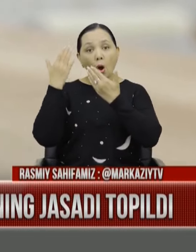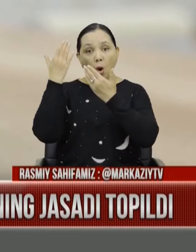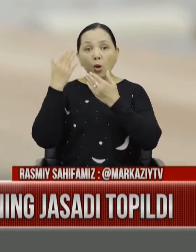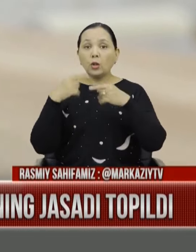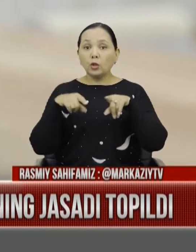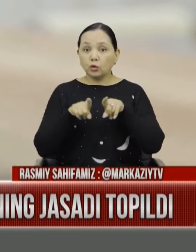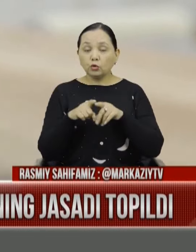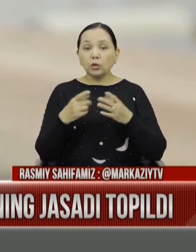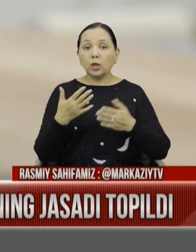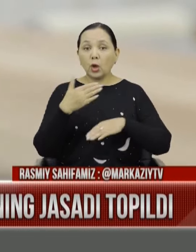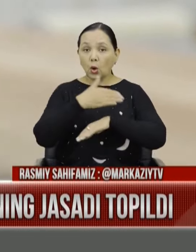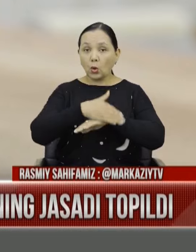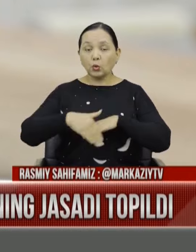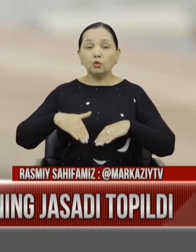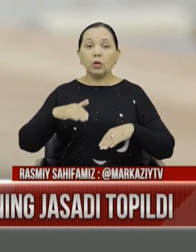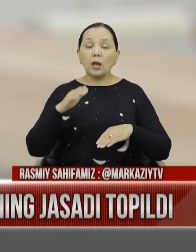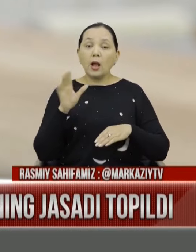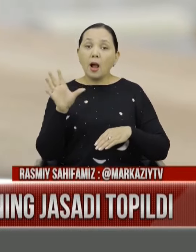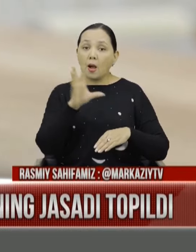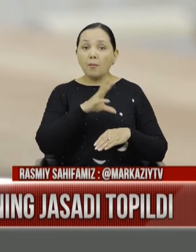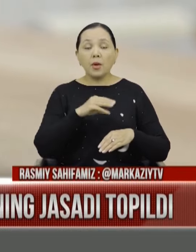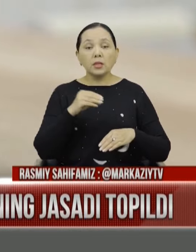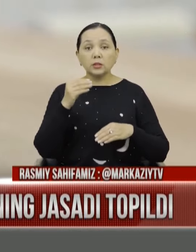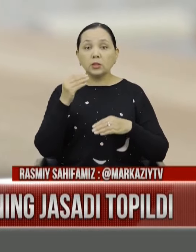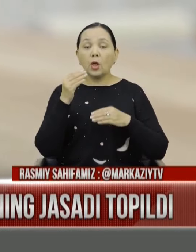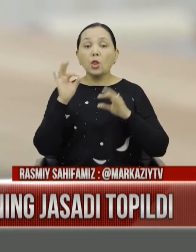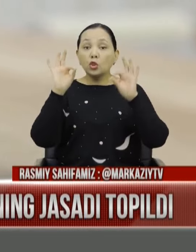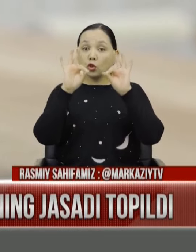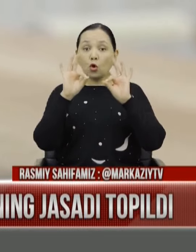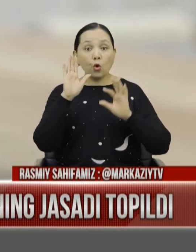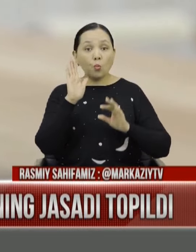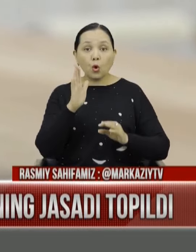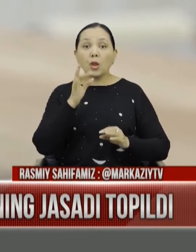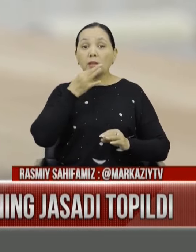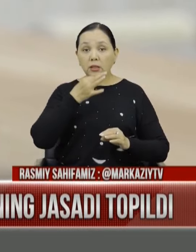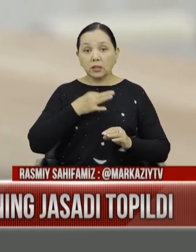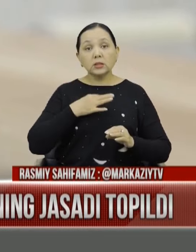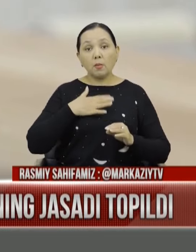desa, deb ko'chada qolasan, hamma narsang yo'q bo'ladi, nol